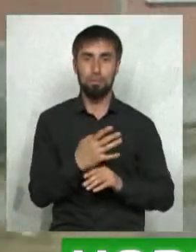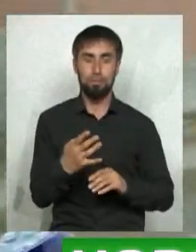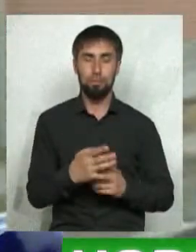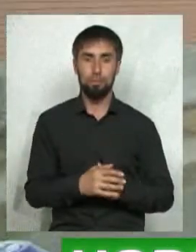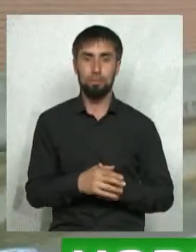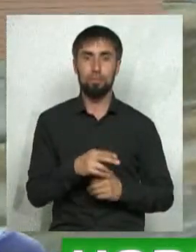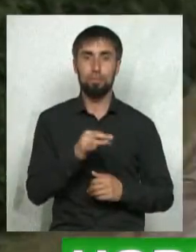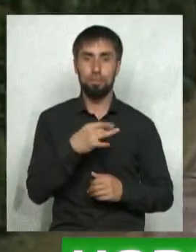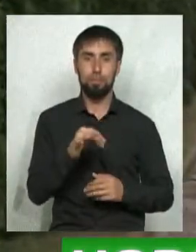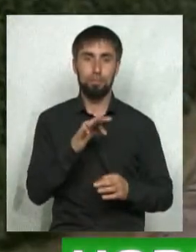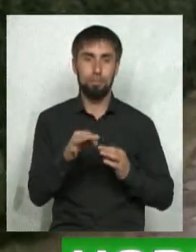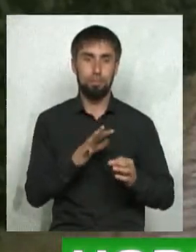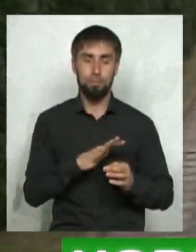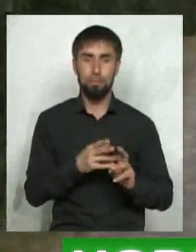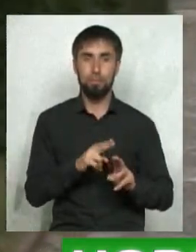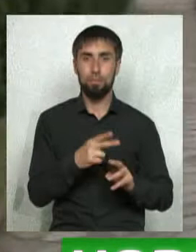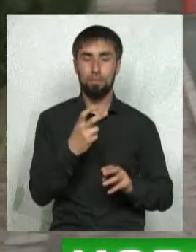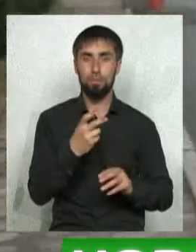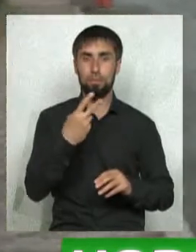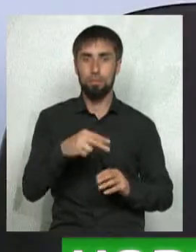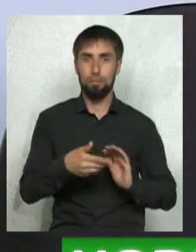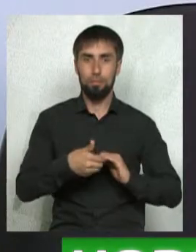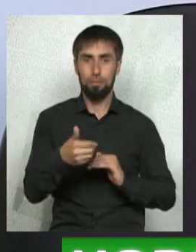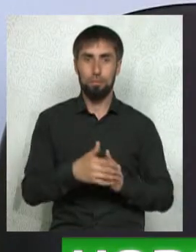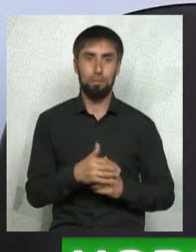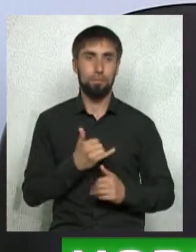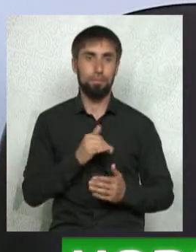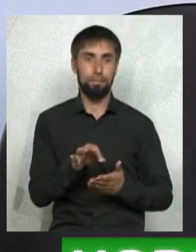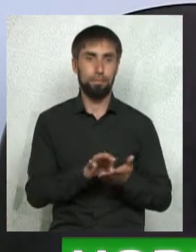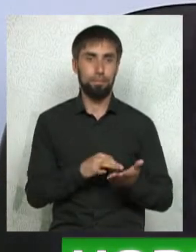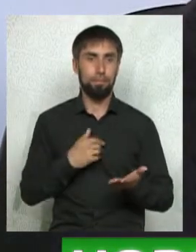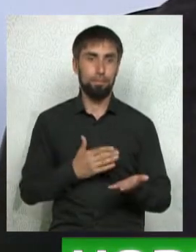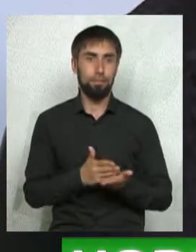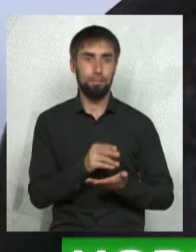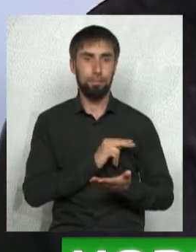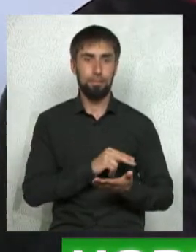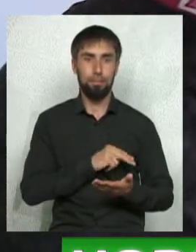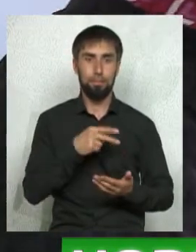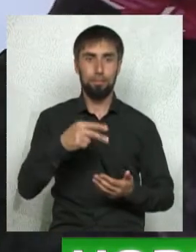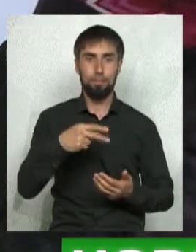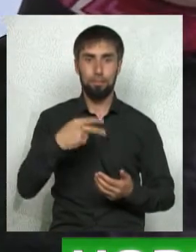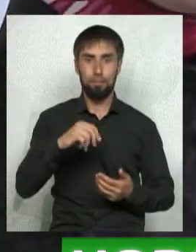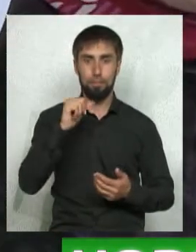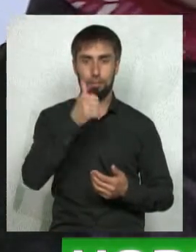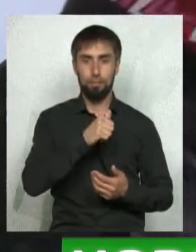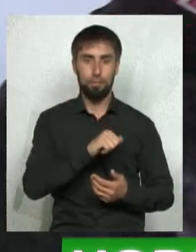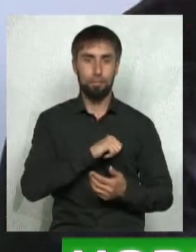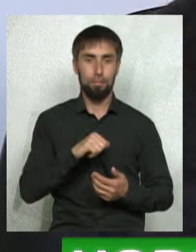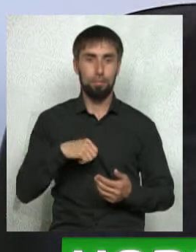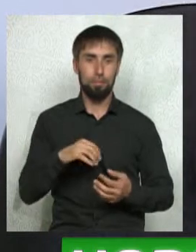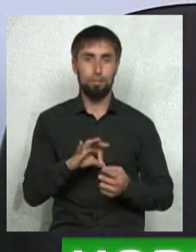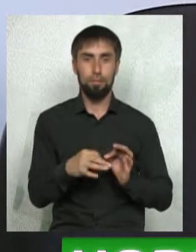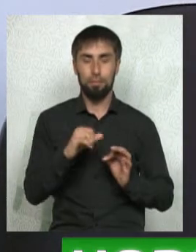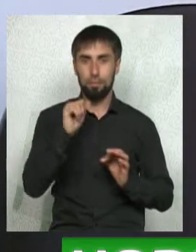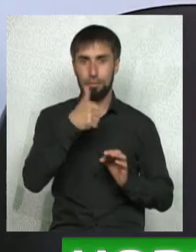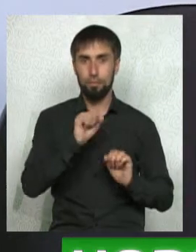раза. Порой в сутки было свыше 220 вызовов. На скорую я вышла работать в 2020 году. Самый сложный год,